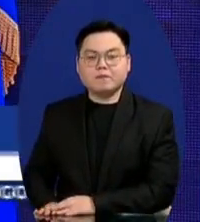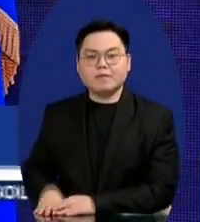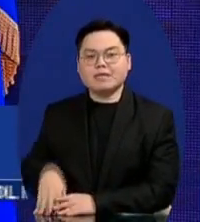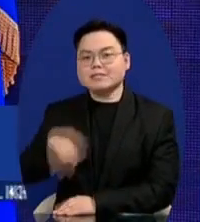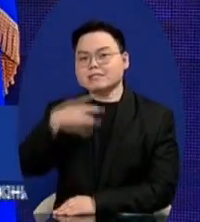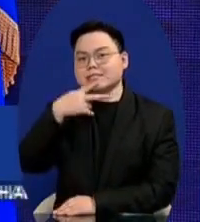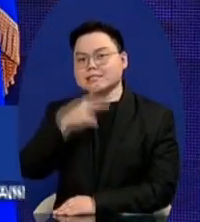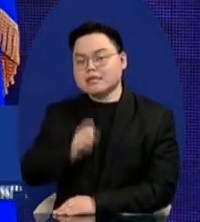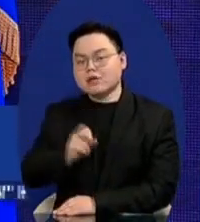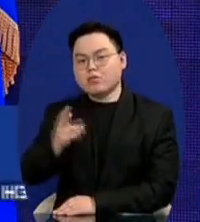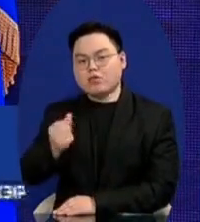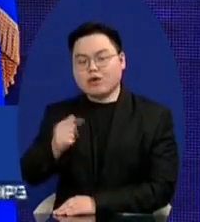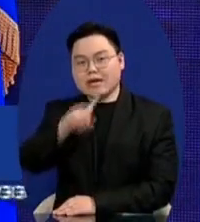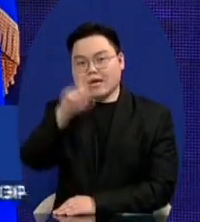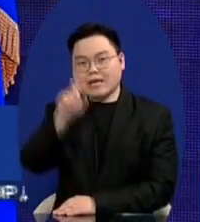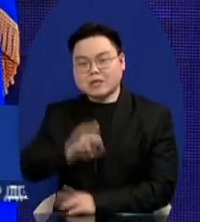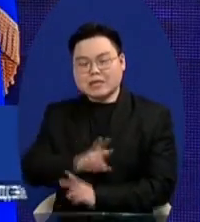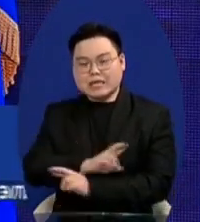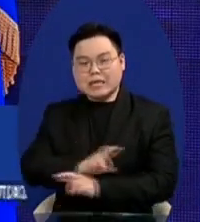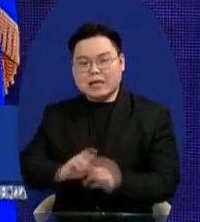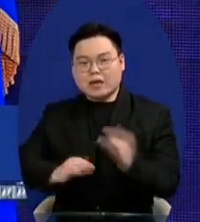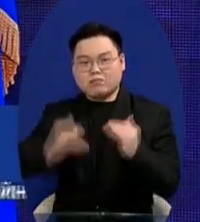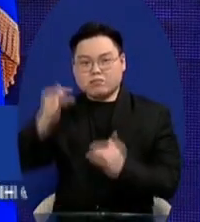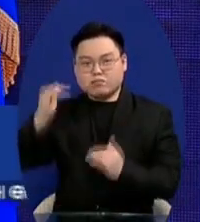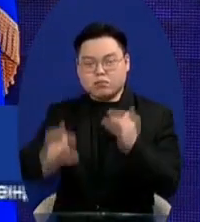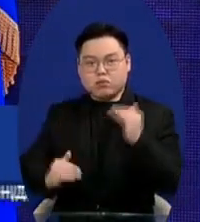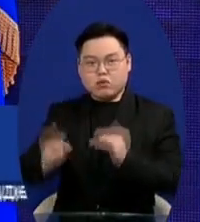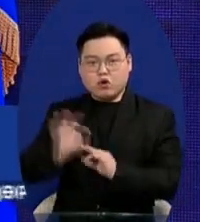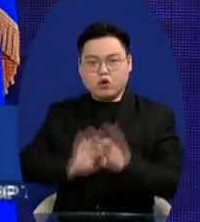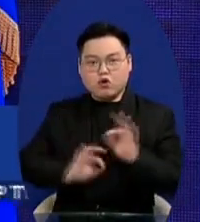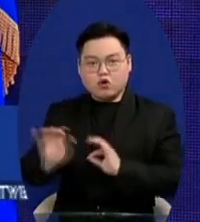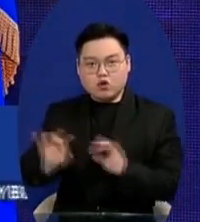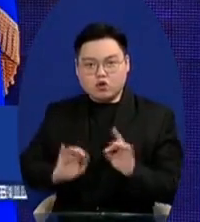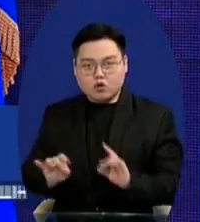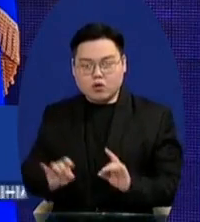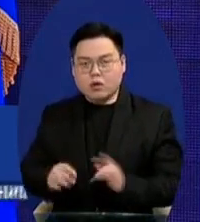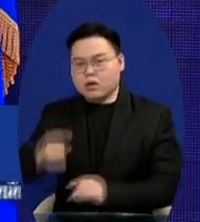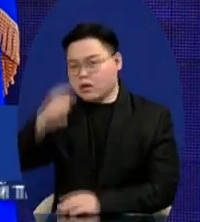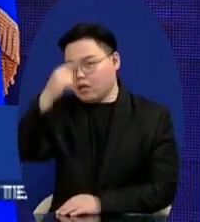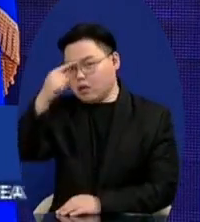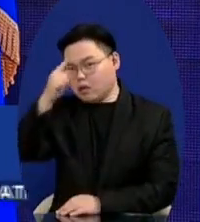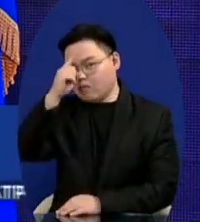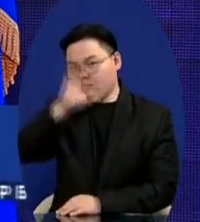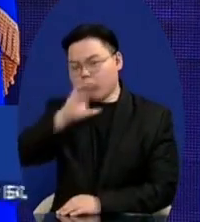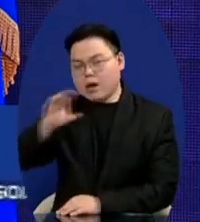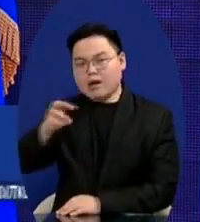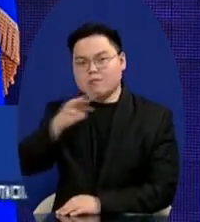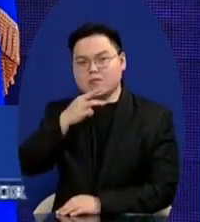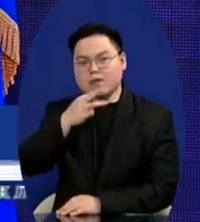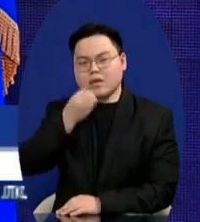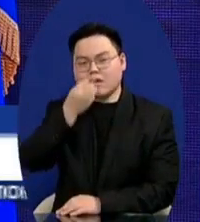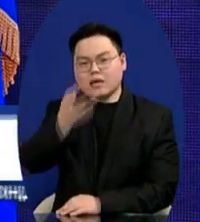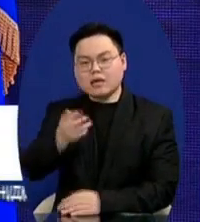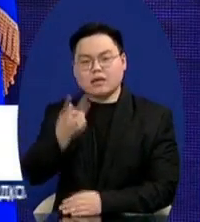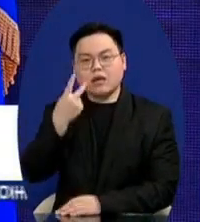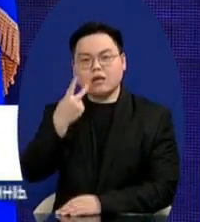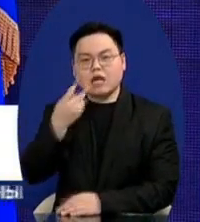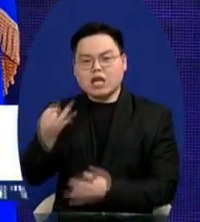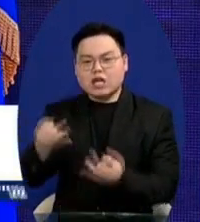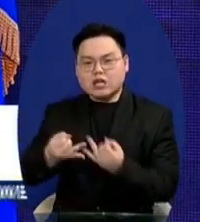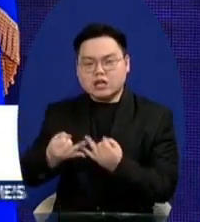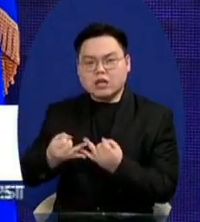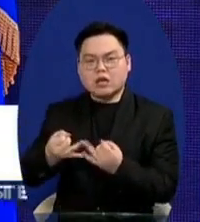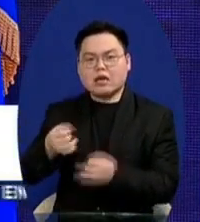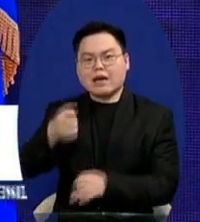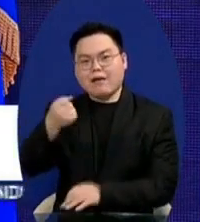дээр ялгамжтай байдлууд дээр энэ одоо эрүүл мэндийн байгууллагын гол яригдж байгаа захим шилжилт дээр гээд ингээд олон зүйлүүд